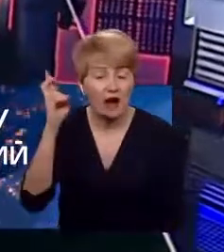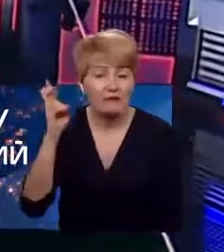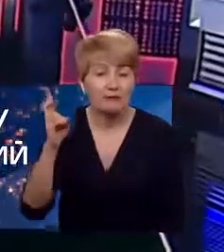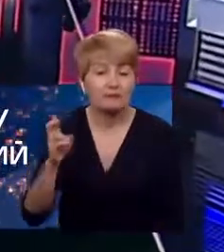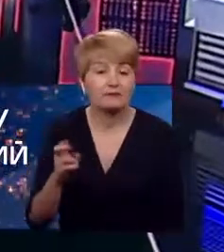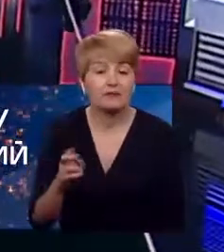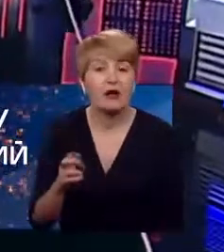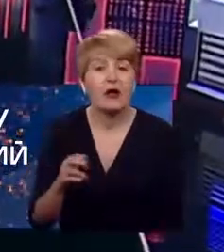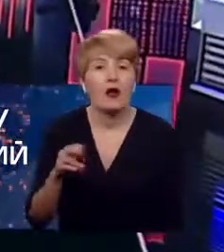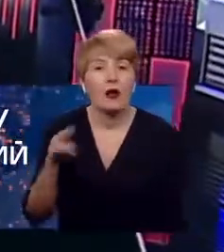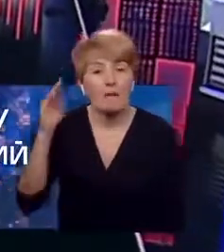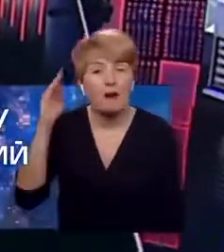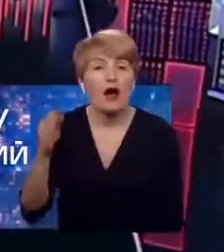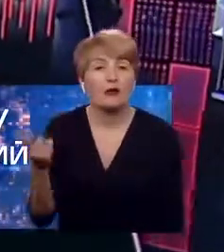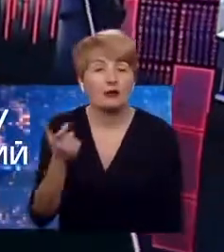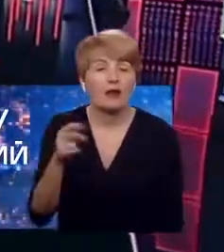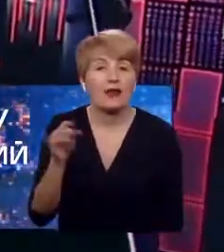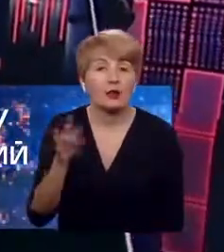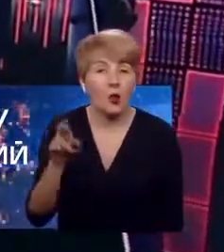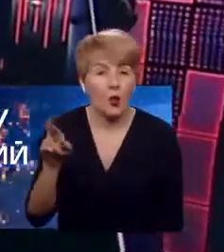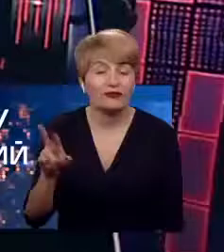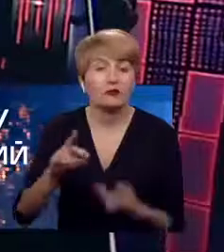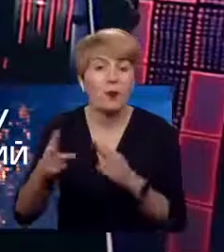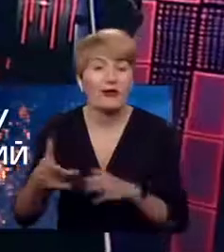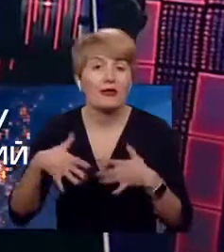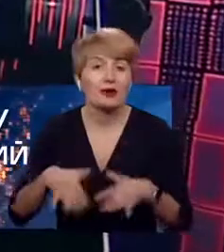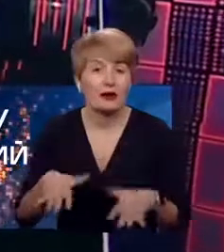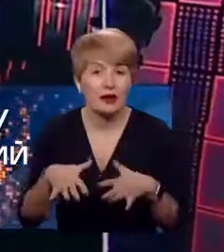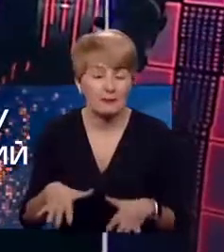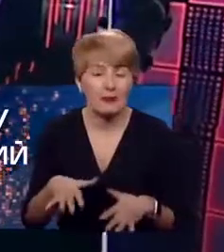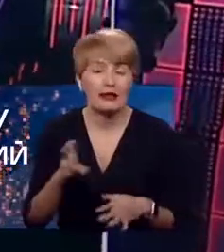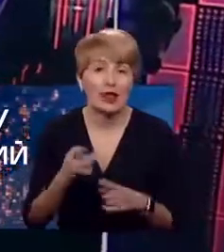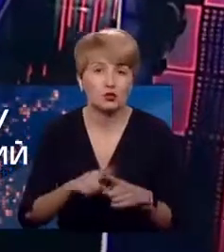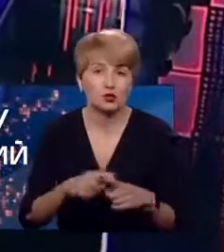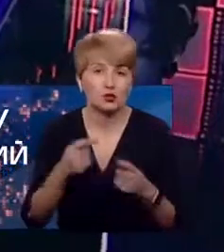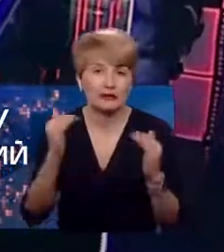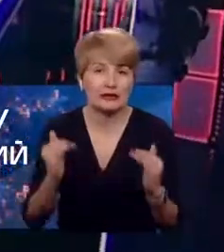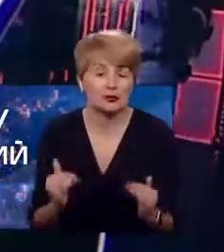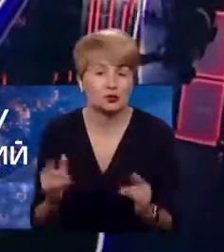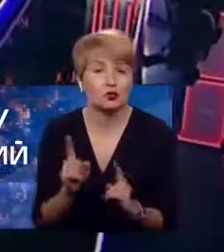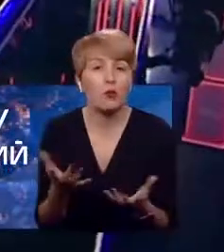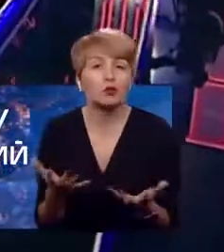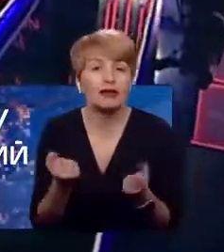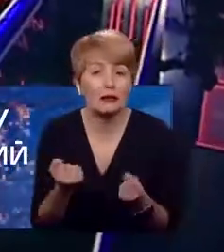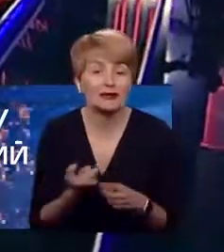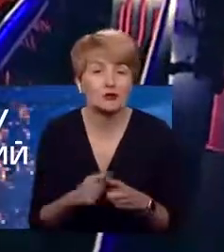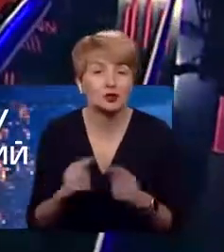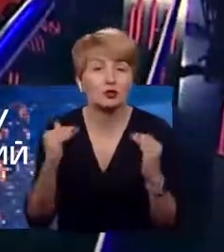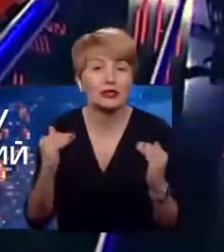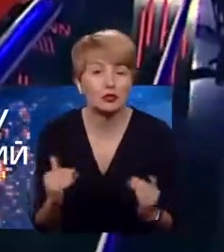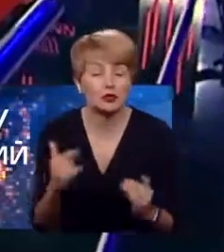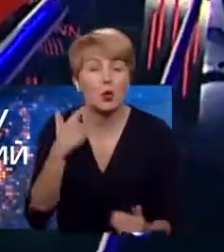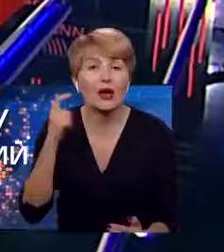отримав харківську знижку, помінявши фактично Крим на цю знижку. Тобто, щоб отримати цю знижку,